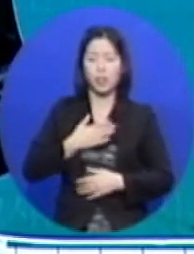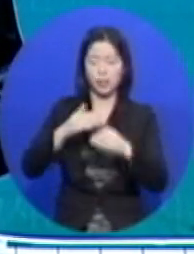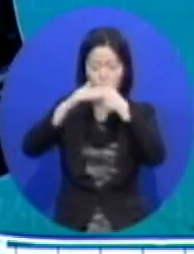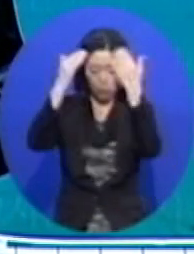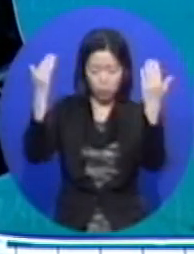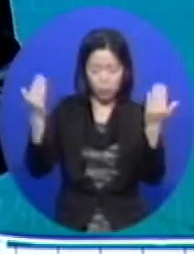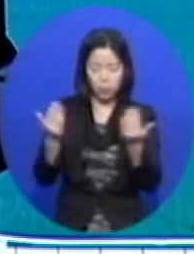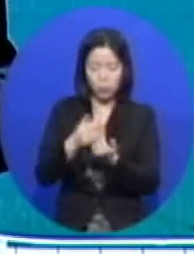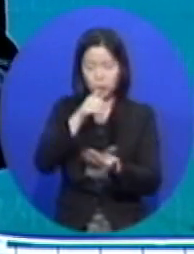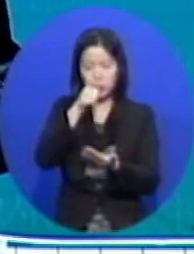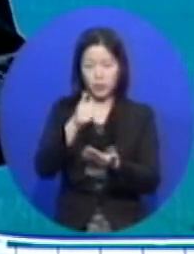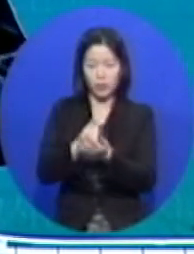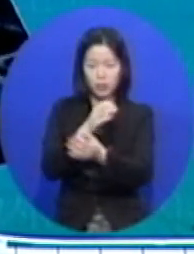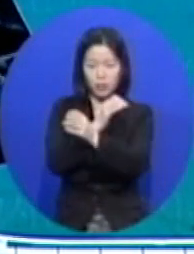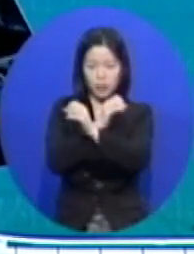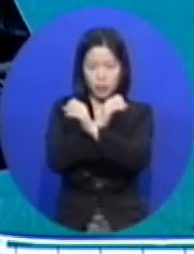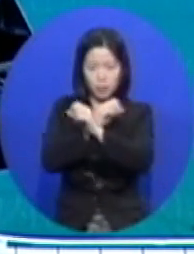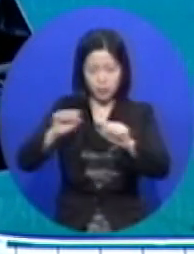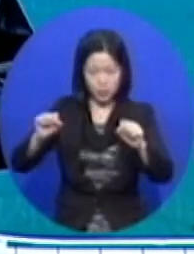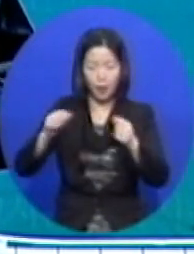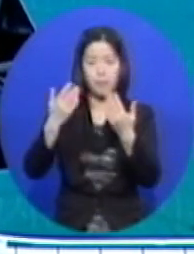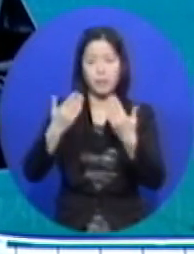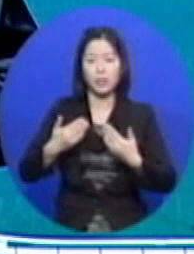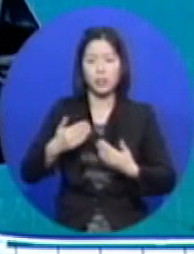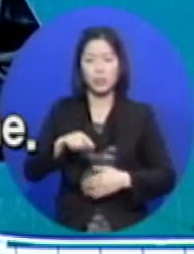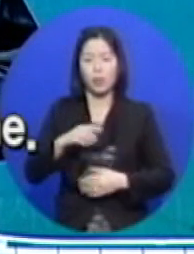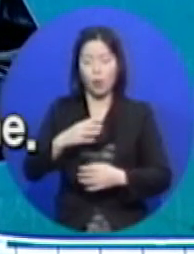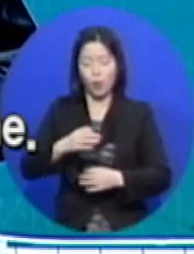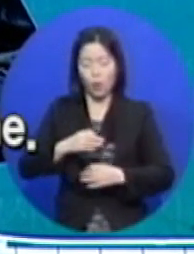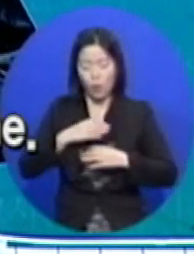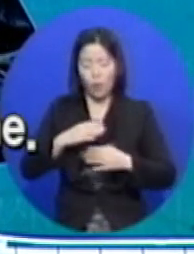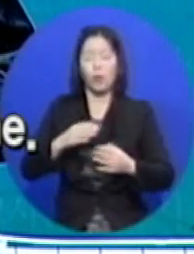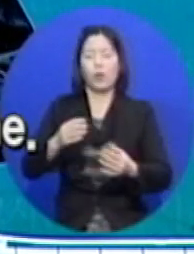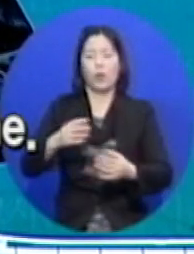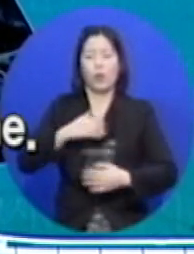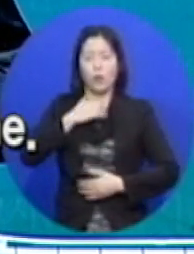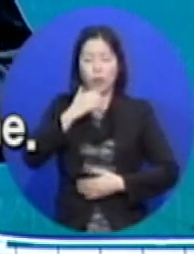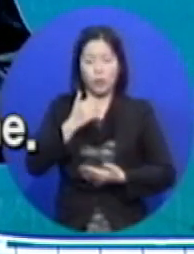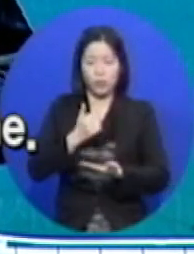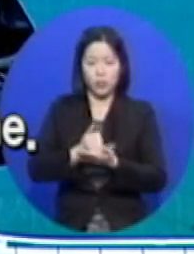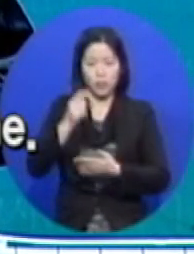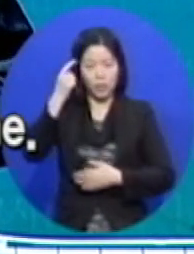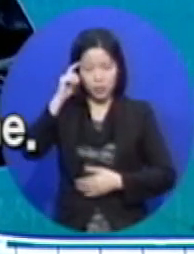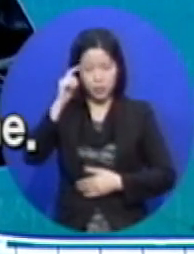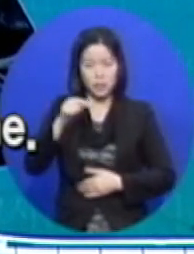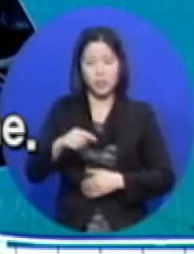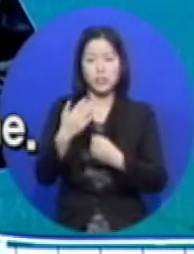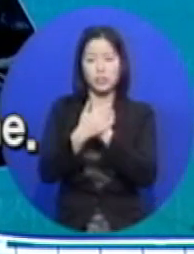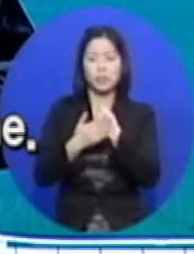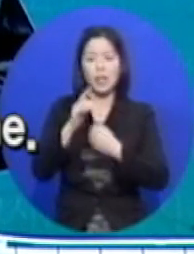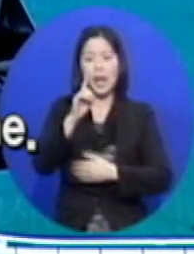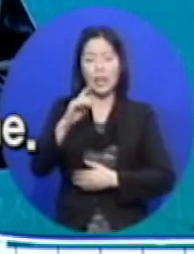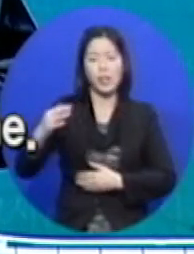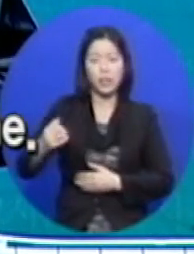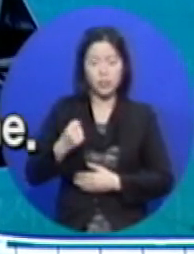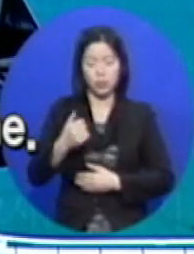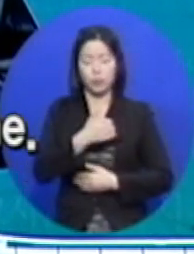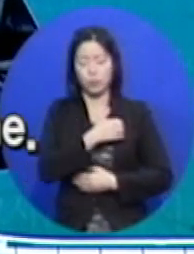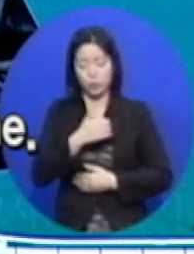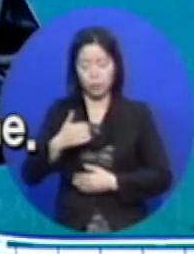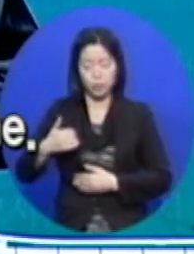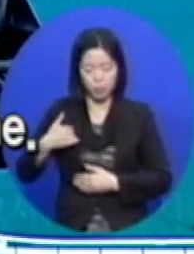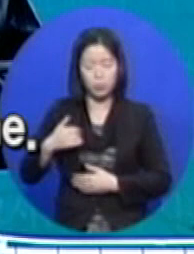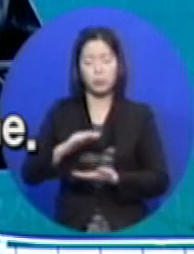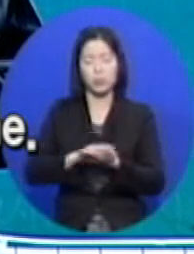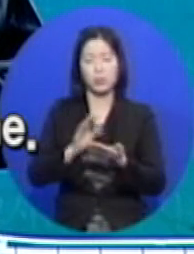받았는데 그게 얼마나 놀라운 감격 인지 하나님 이은혜 하나만 가지고도 충분합니다 하나님